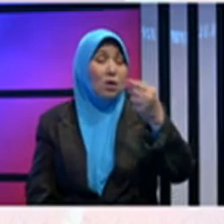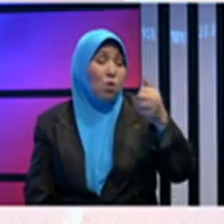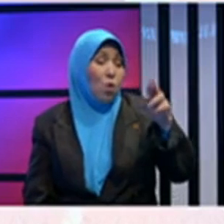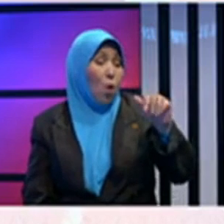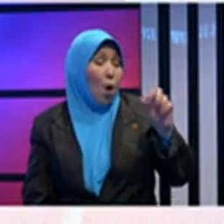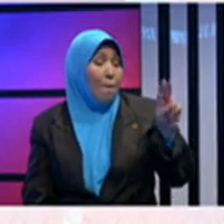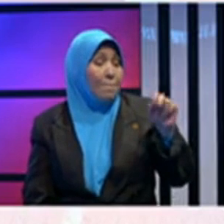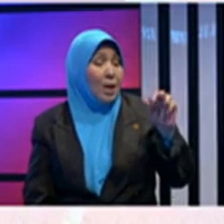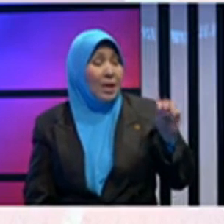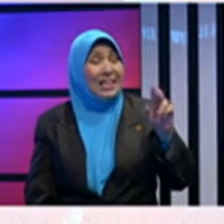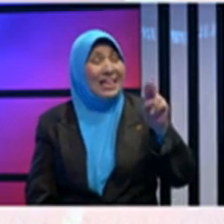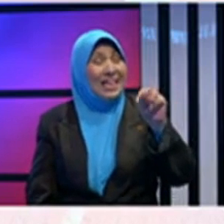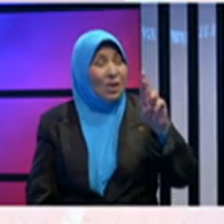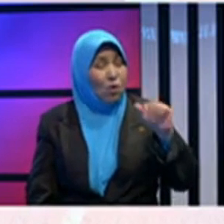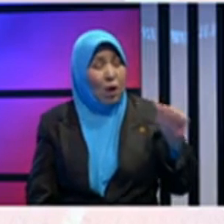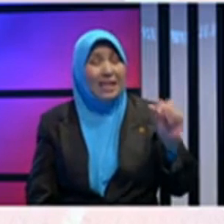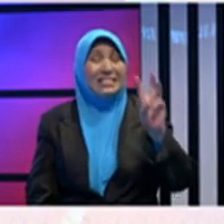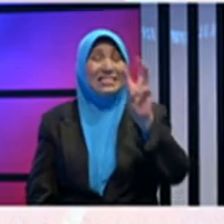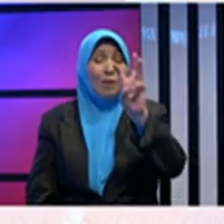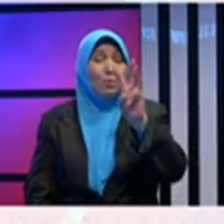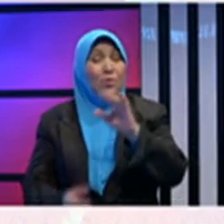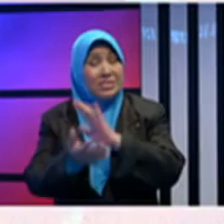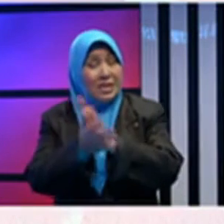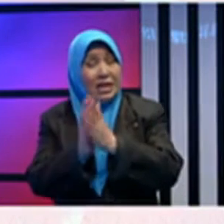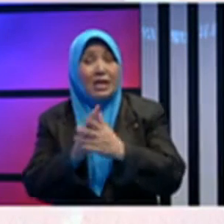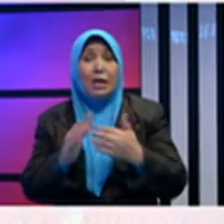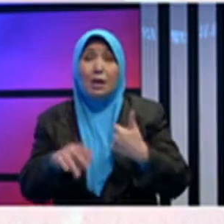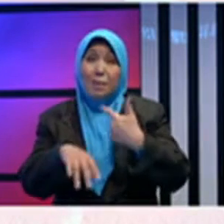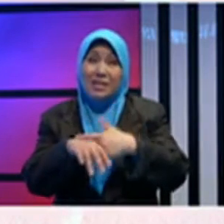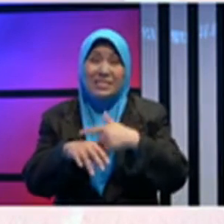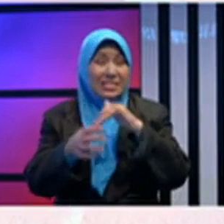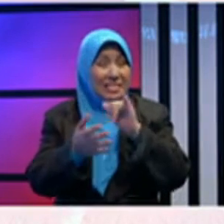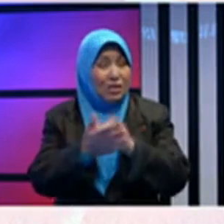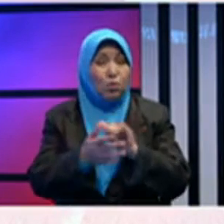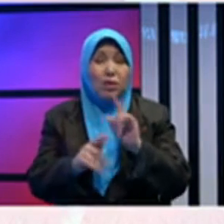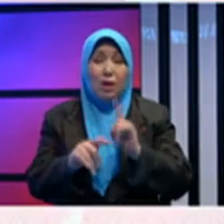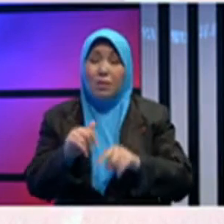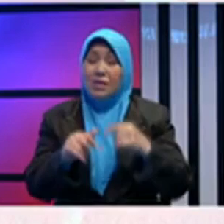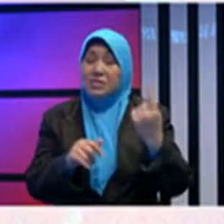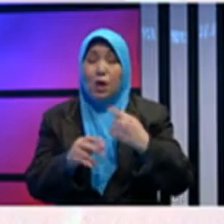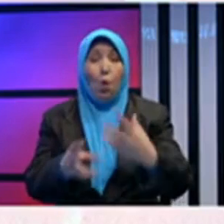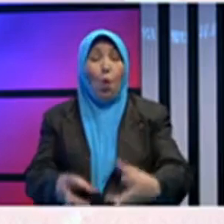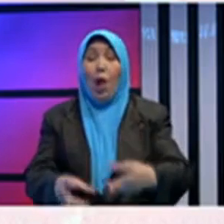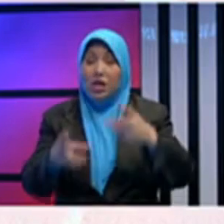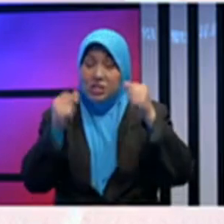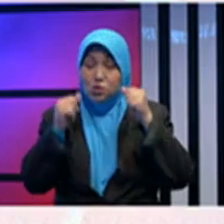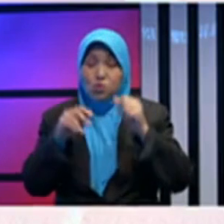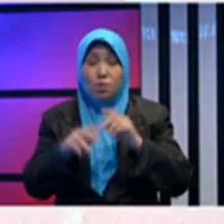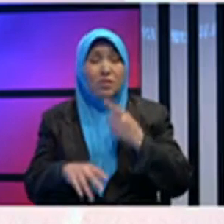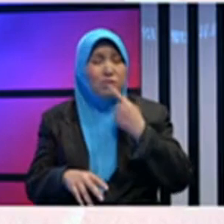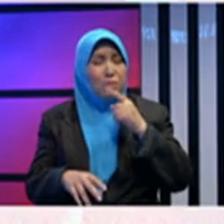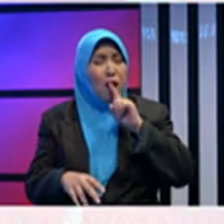Bismillahirrohmanirrohim Abdul tuh di ada masih sedikit dikasih tuh tak boleh kita terlalu laju